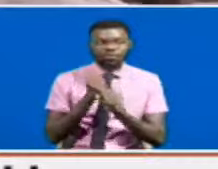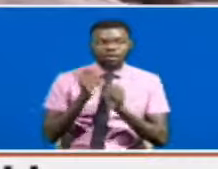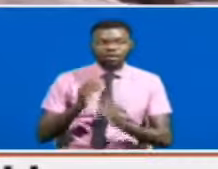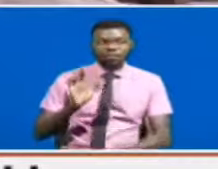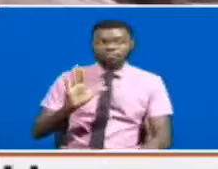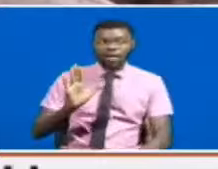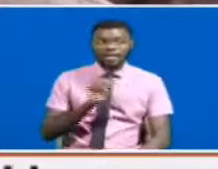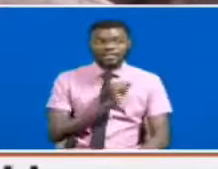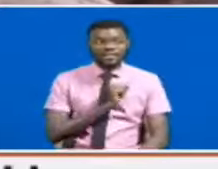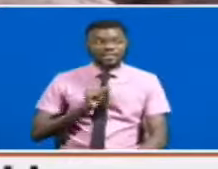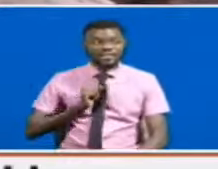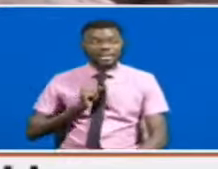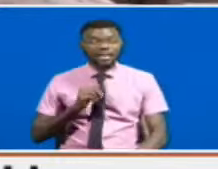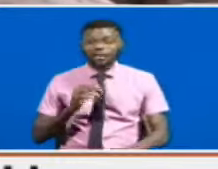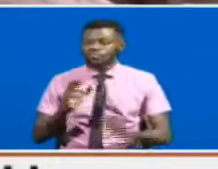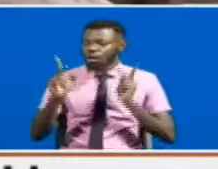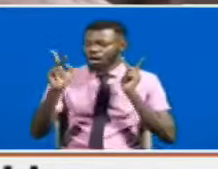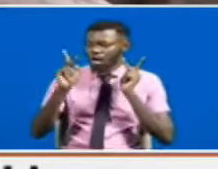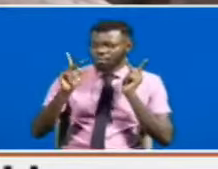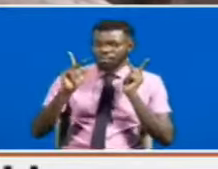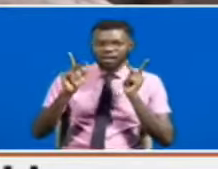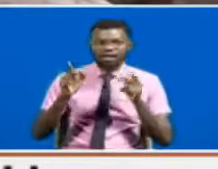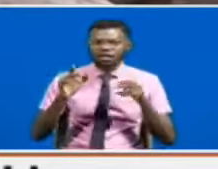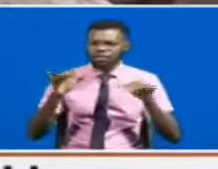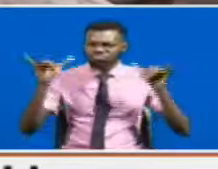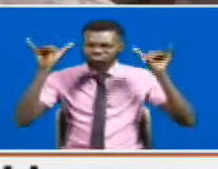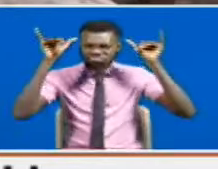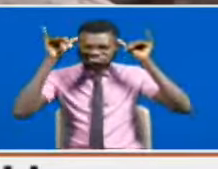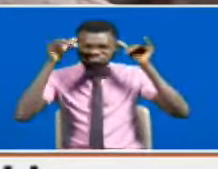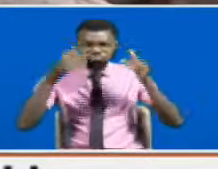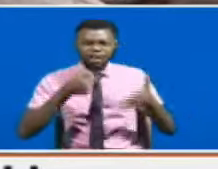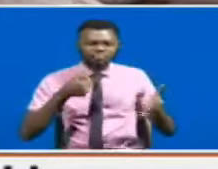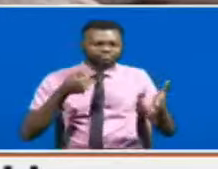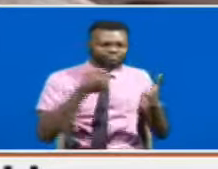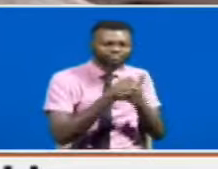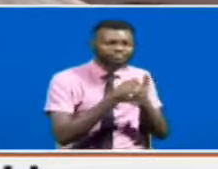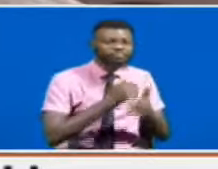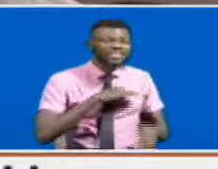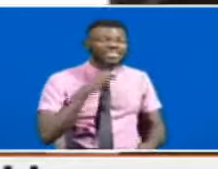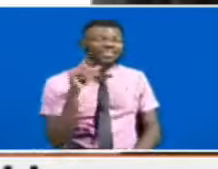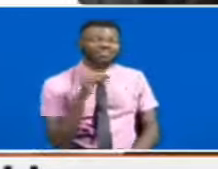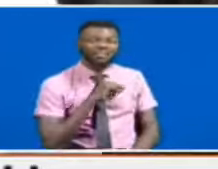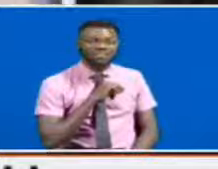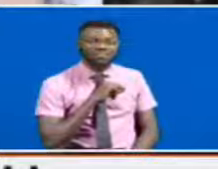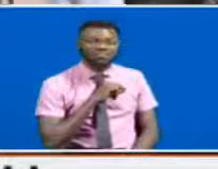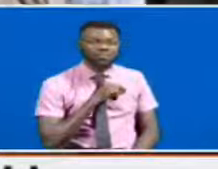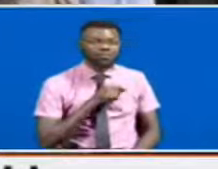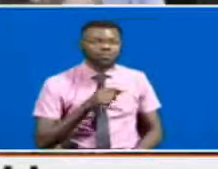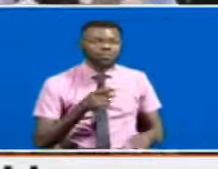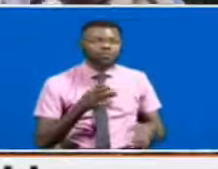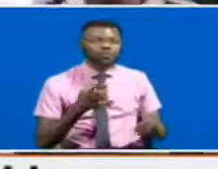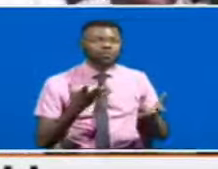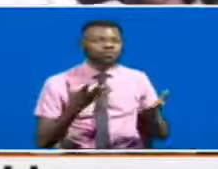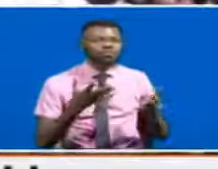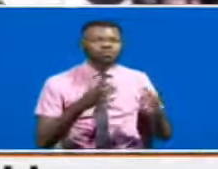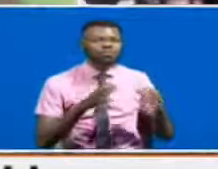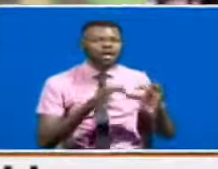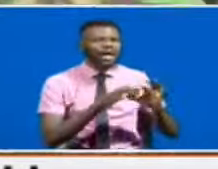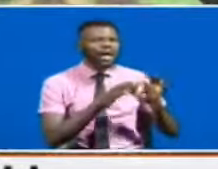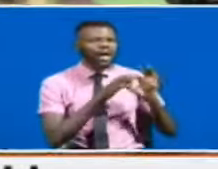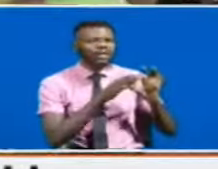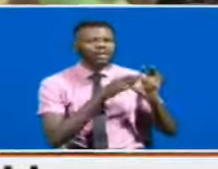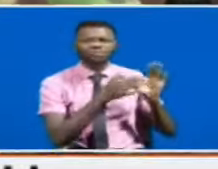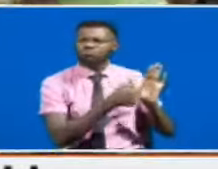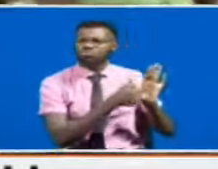Daktari Boni Khalwale aliripotiwa kugongwa na fahali na kupoteza maisha lilifichua mila na tamaduni zinazoambatana